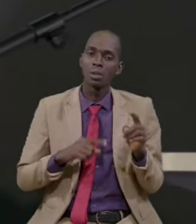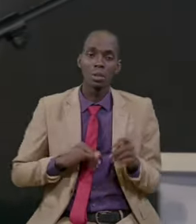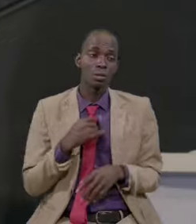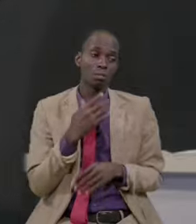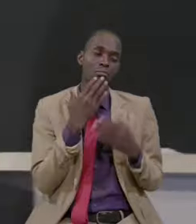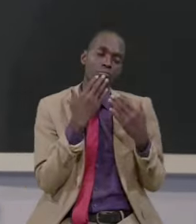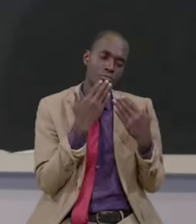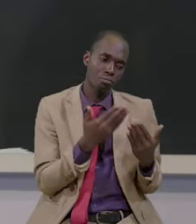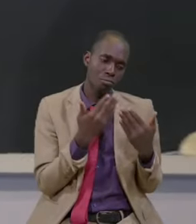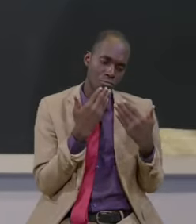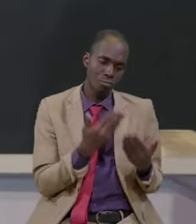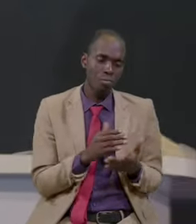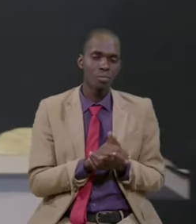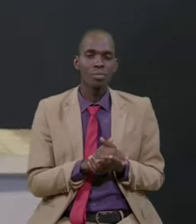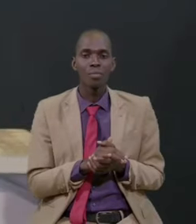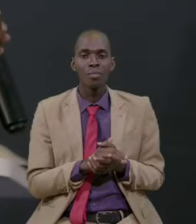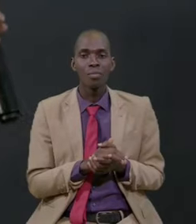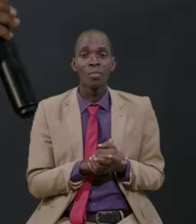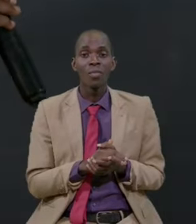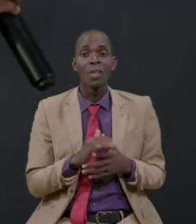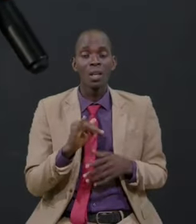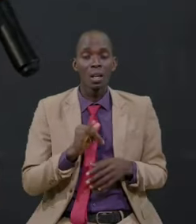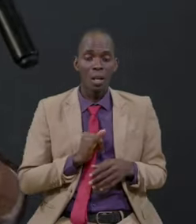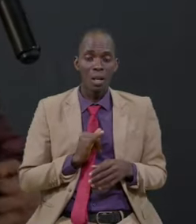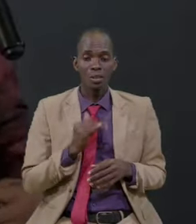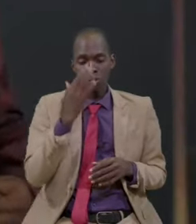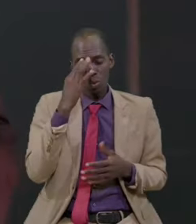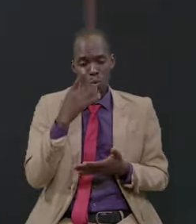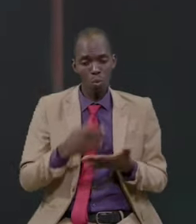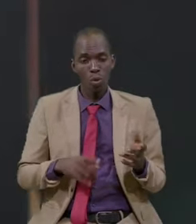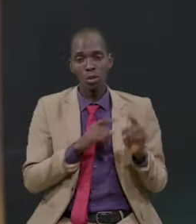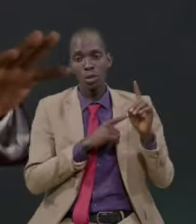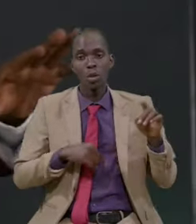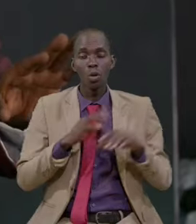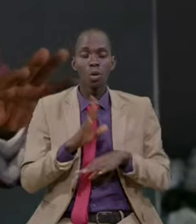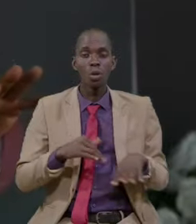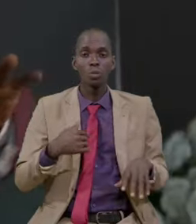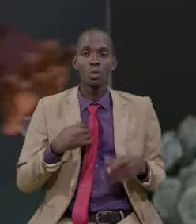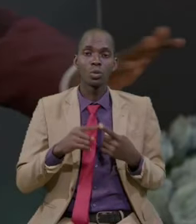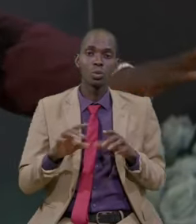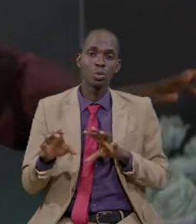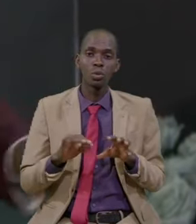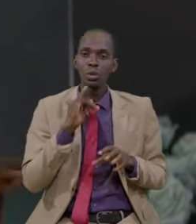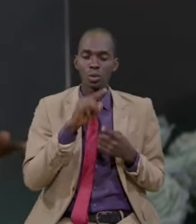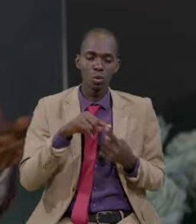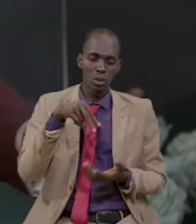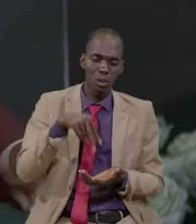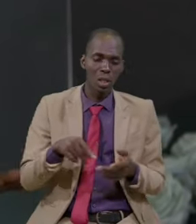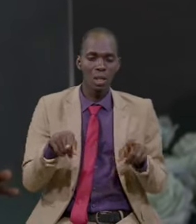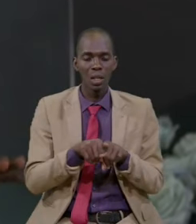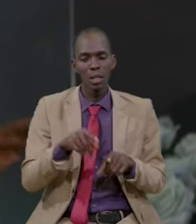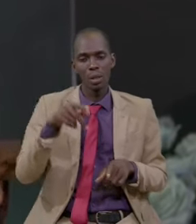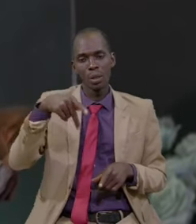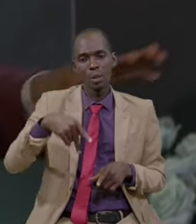je ne le ferai pas. Ce que le Seigneur m'a fait, c'est tenir comme Pierre dans le